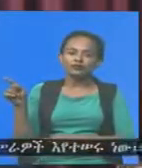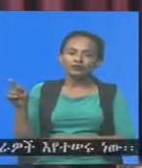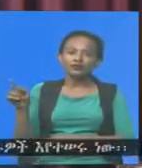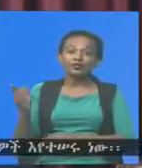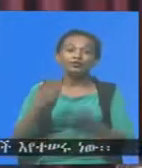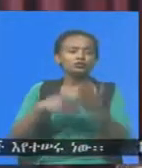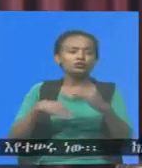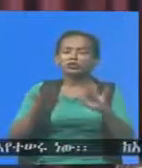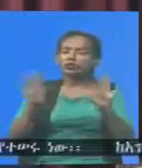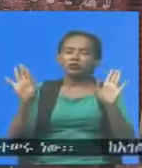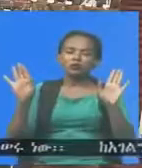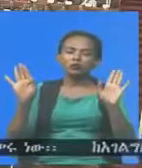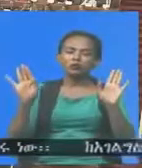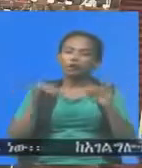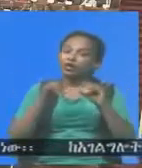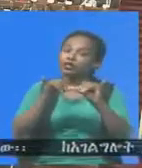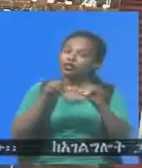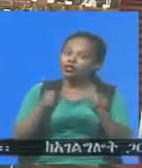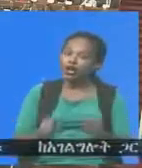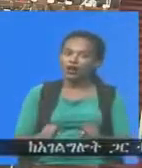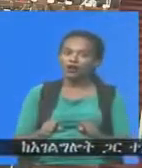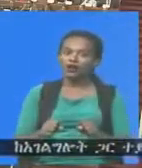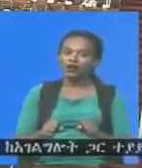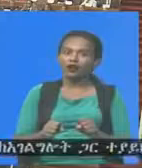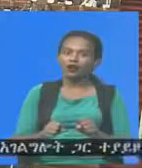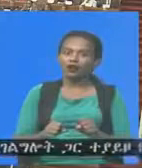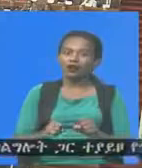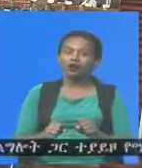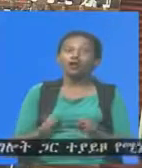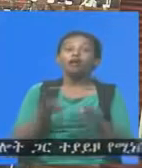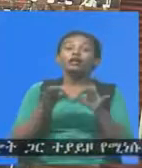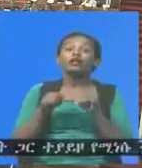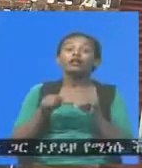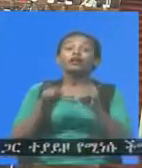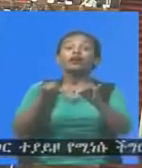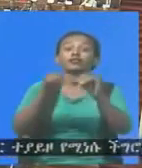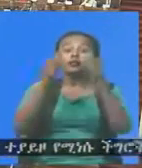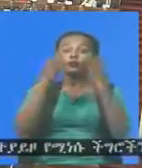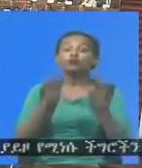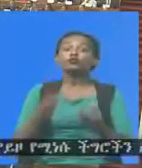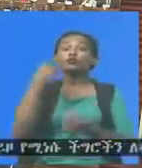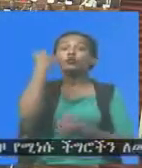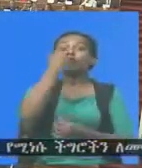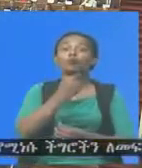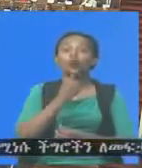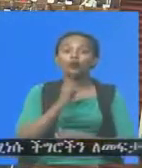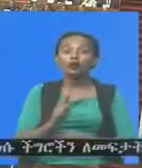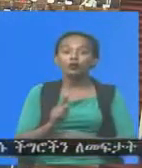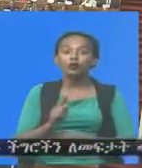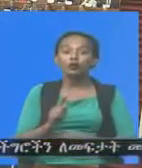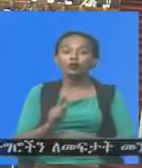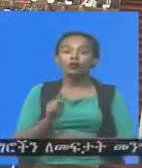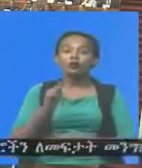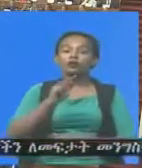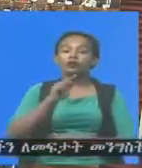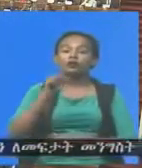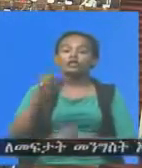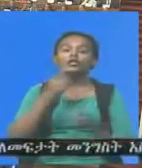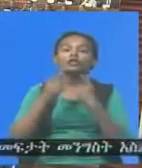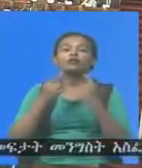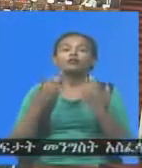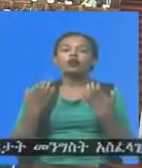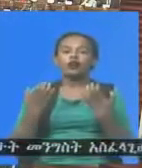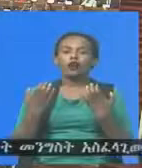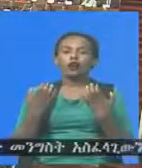ችግር የለውም መቀጠል ይቻላል ለመቀጠል የሚወስነው ማን ነው ላለመቀጠል የሚወስነው ማን ነው ግን ንግግር ይፈልጋል